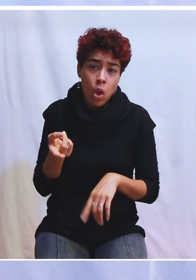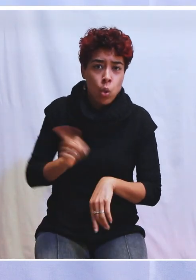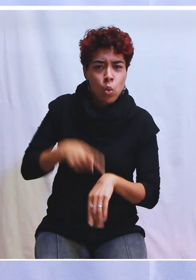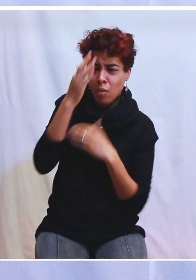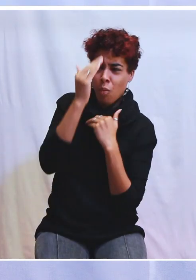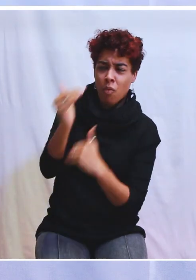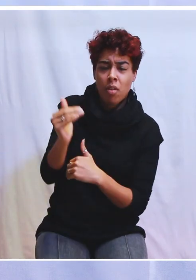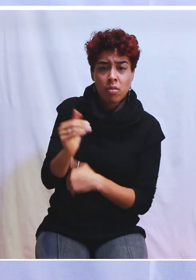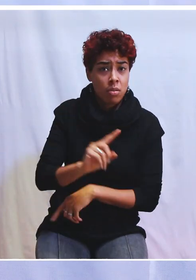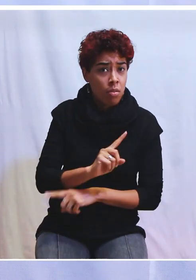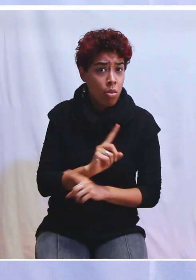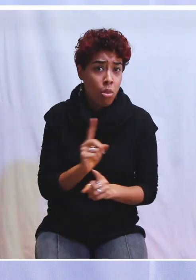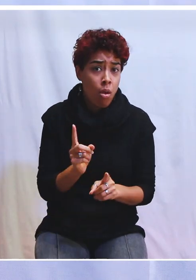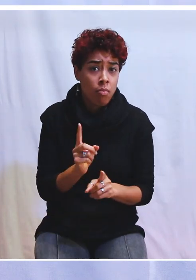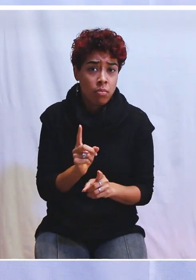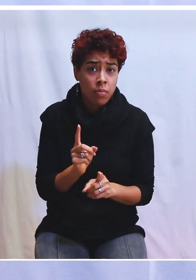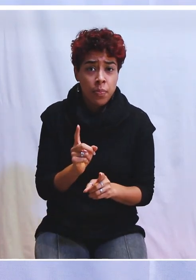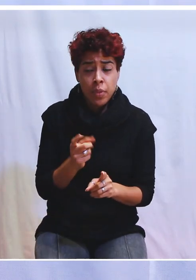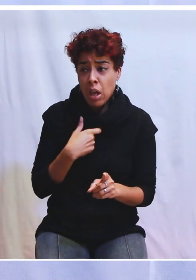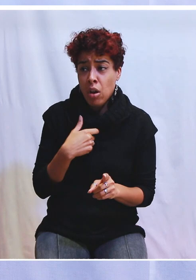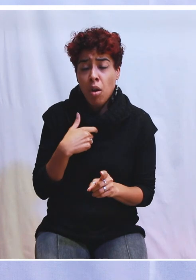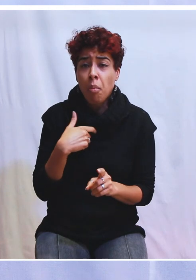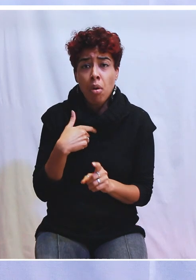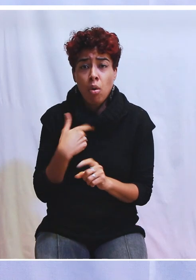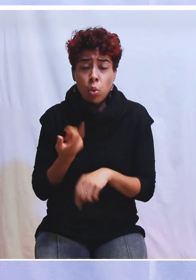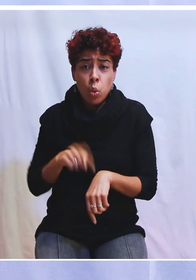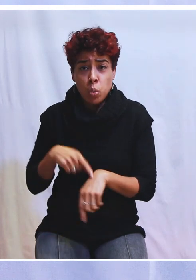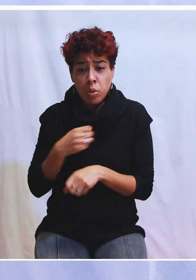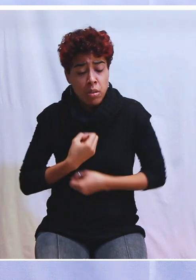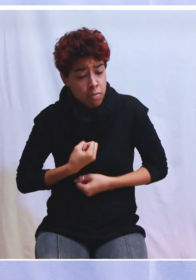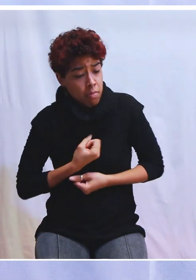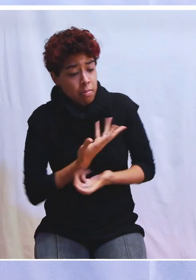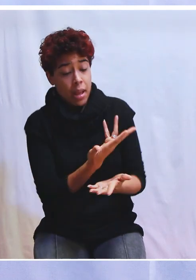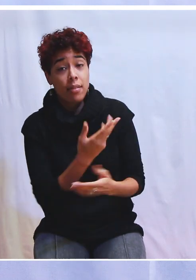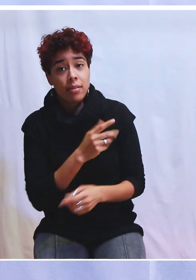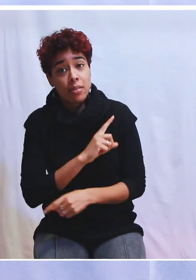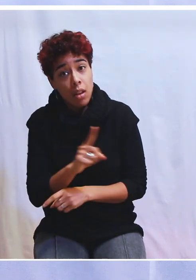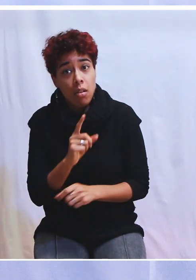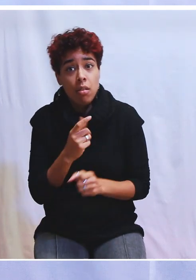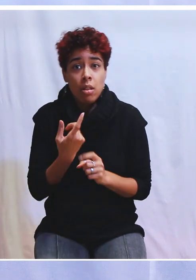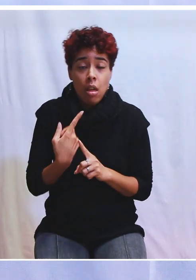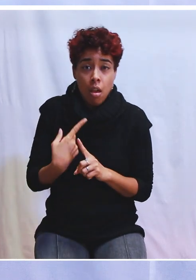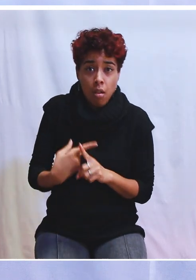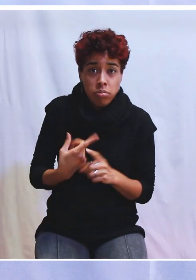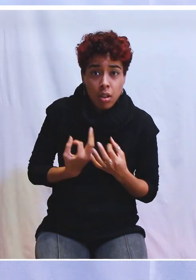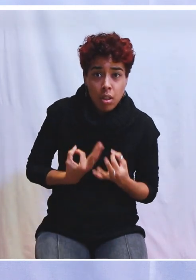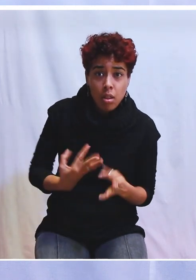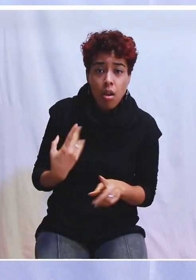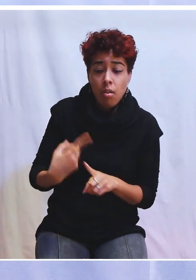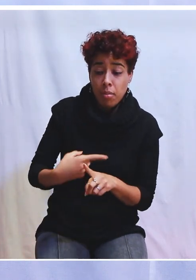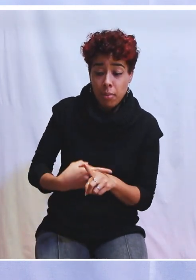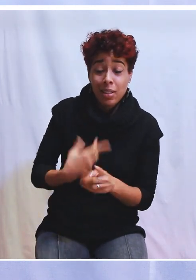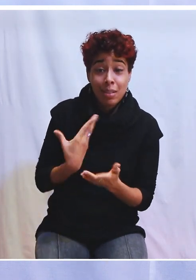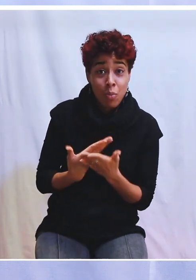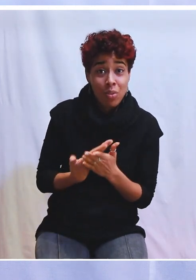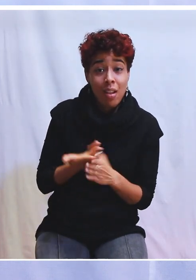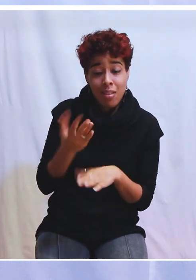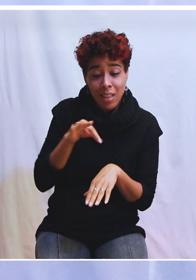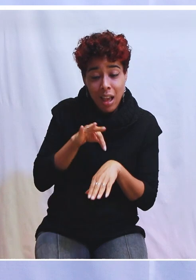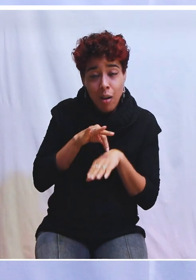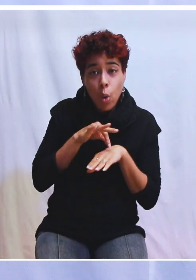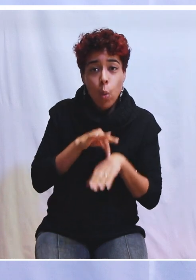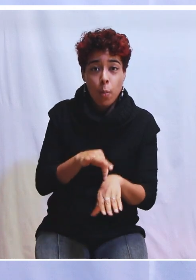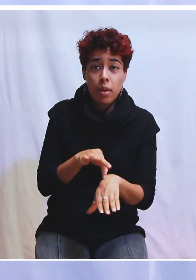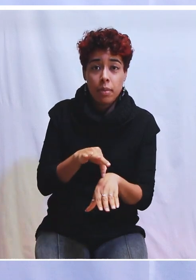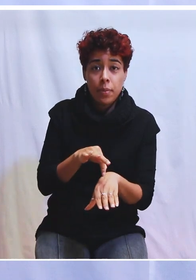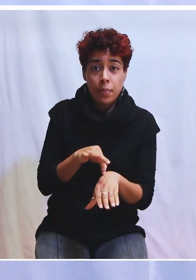quelqu'un. C'est pas du jour au lendemain on livre son cœur à quelqu'un. Ça prend du temps parfois. Et c'est pour ça qu'on appelle ça un accompagnement.